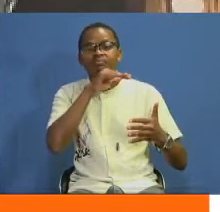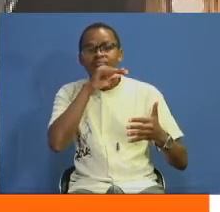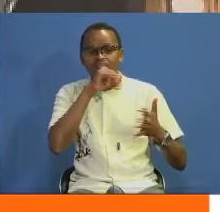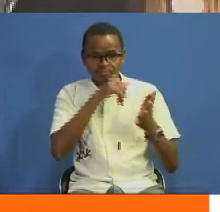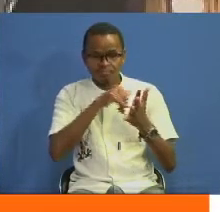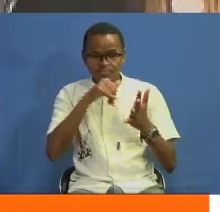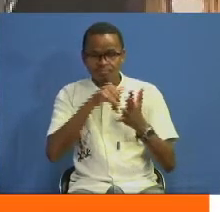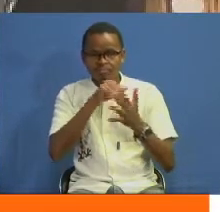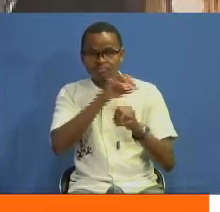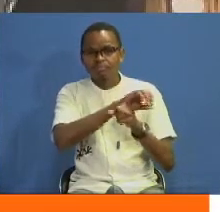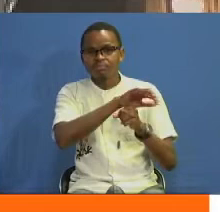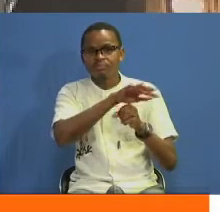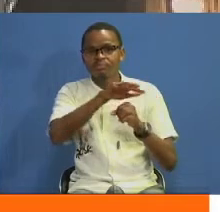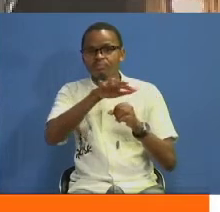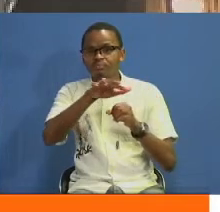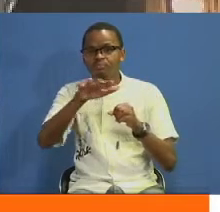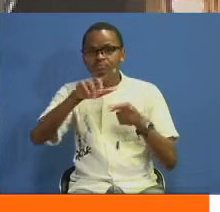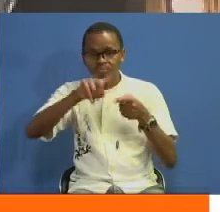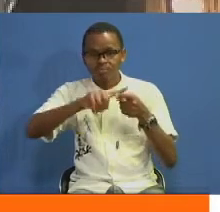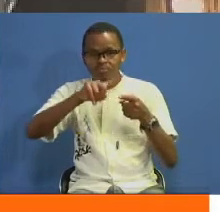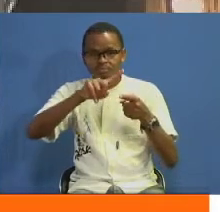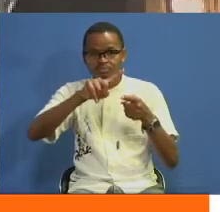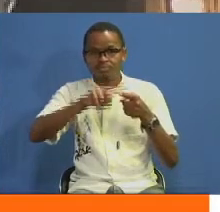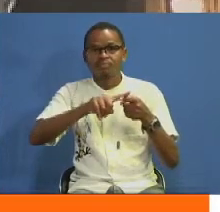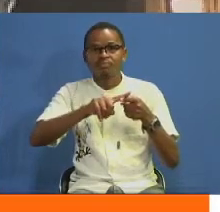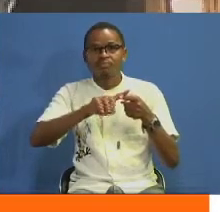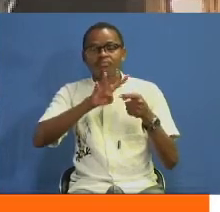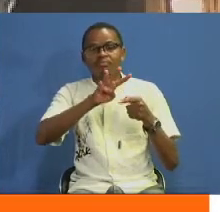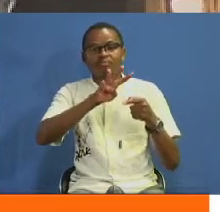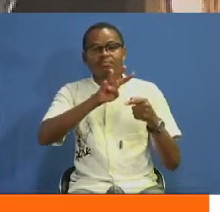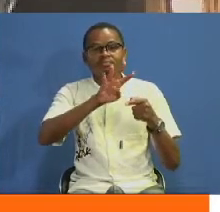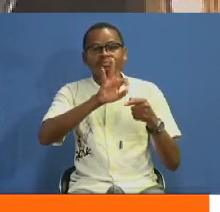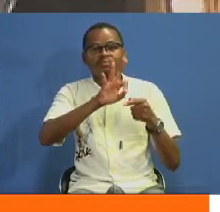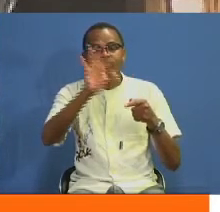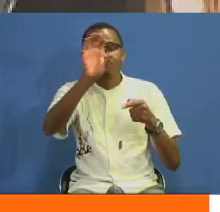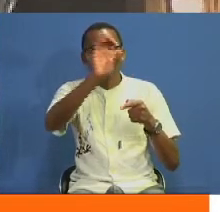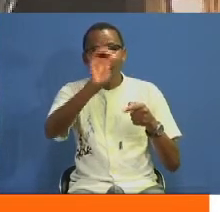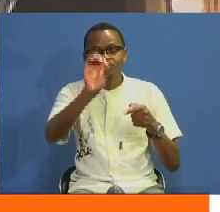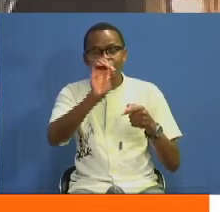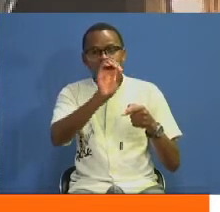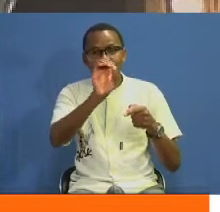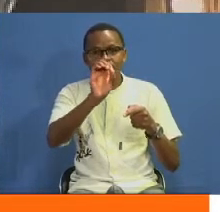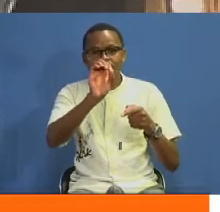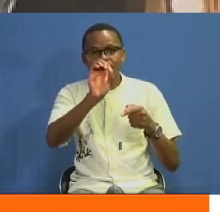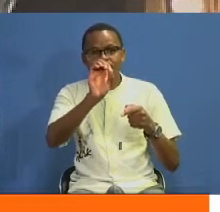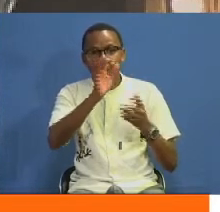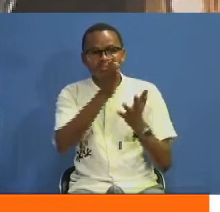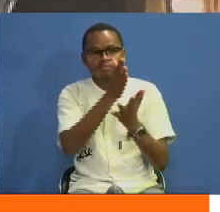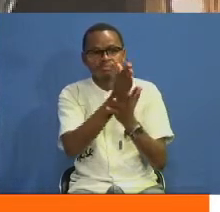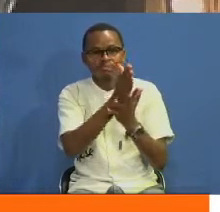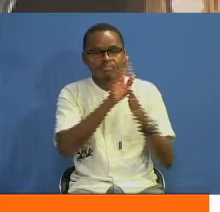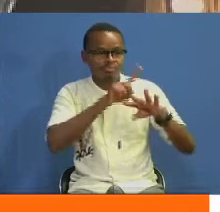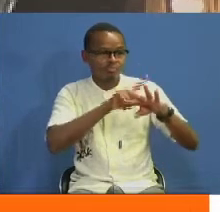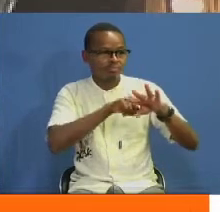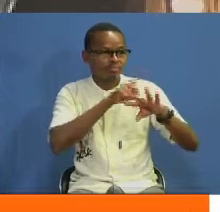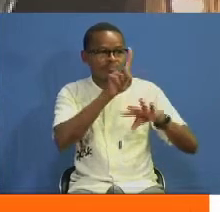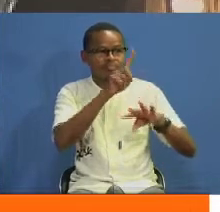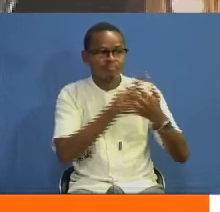vinavyohusishwa na virusi vya corona vimeongezeka kwa 43% barani Afrika katika kipindi cha wiki